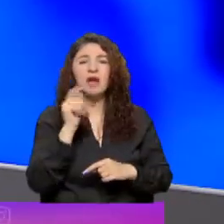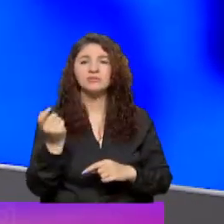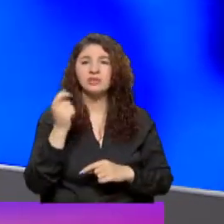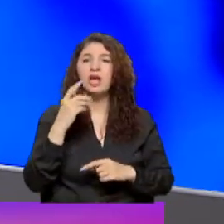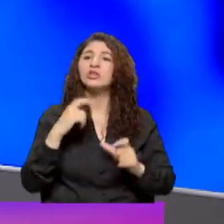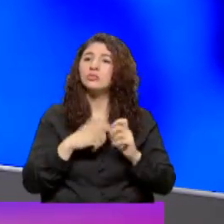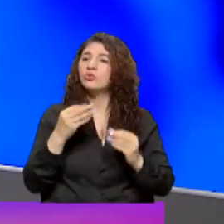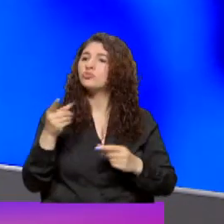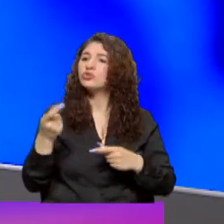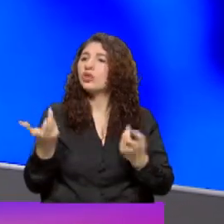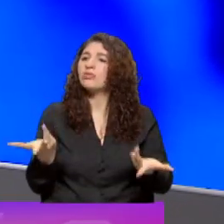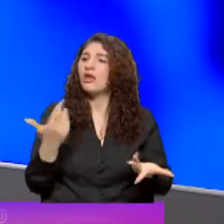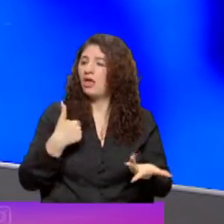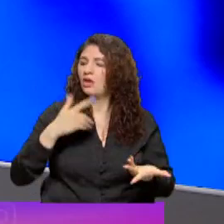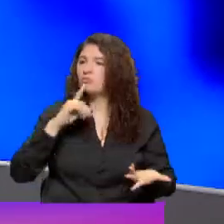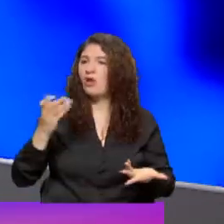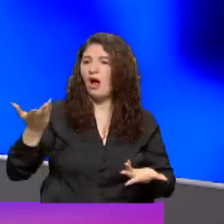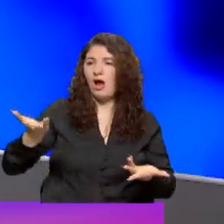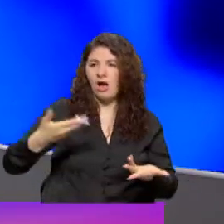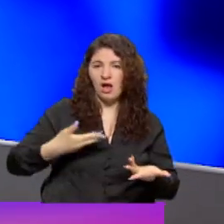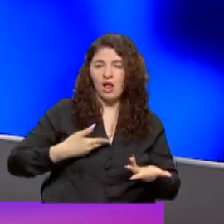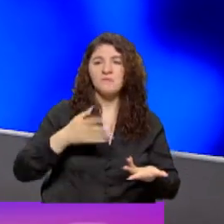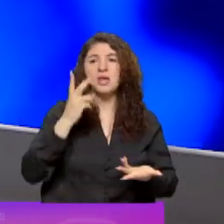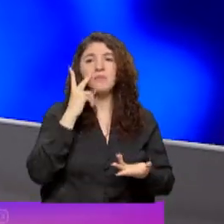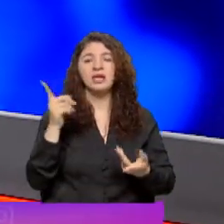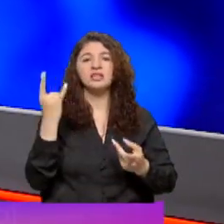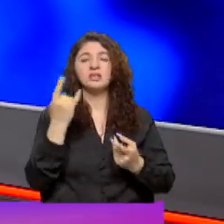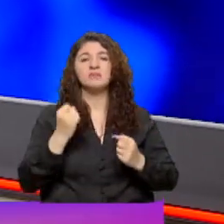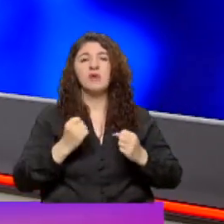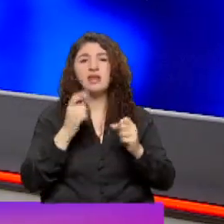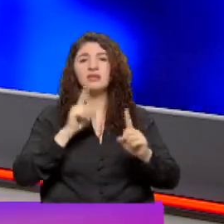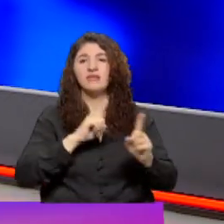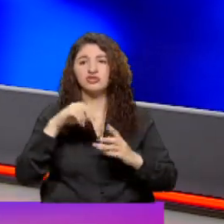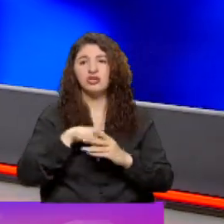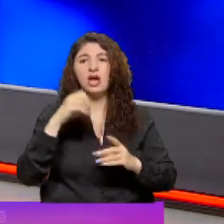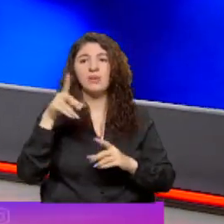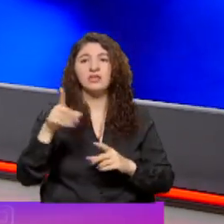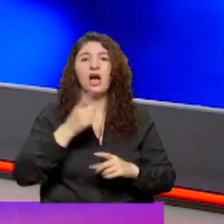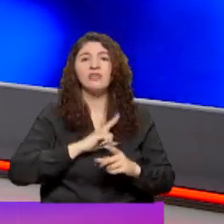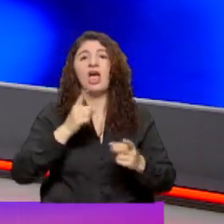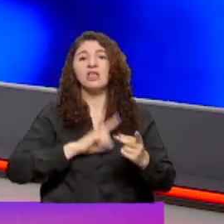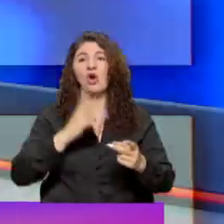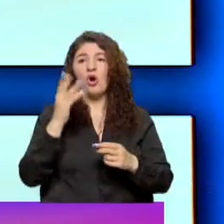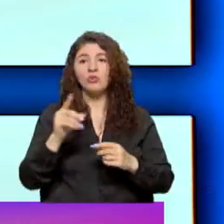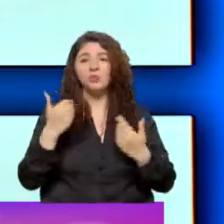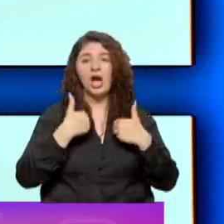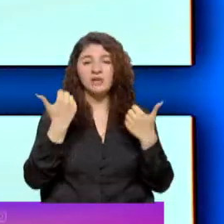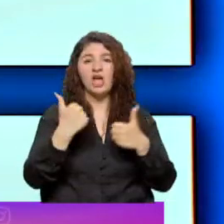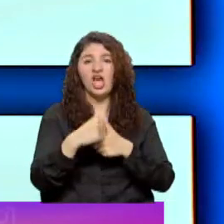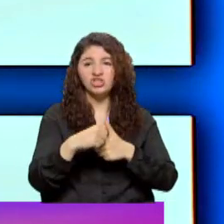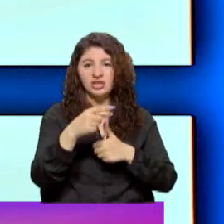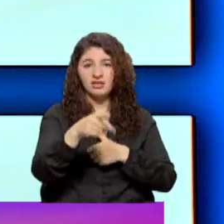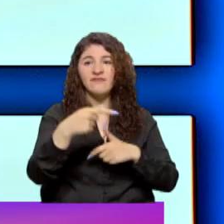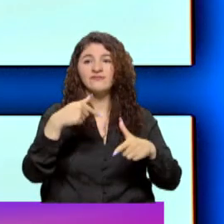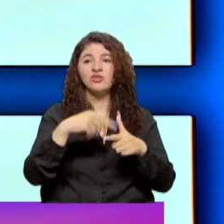Geçmiş olsun bu iş nedir dedim anlattı bakın Gezi Parkı davasında Ak Parti'den aday adayı olmuş hakimin